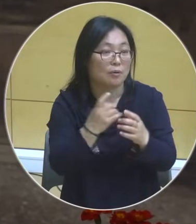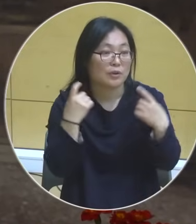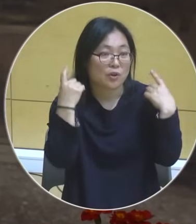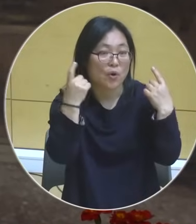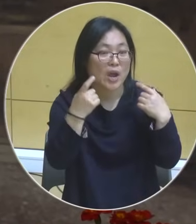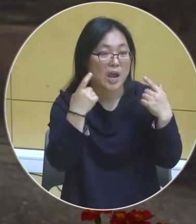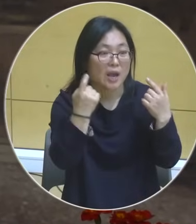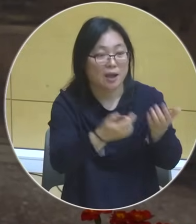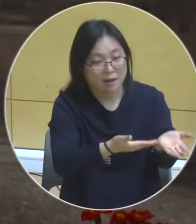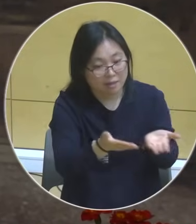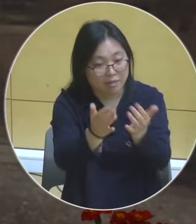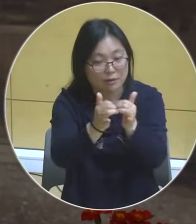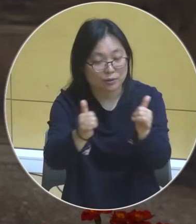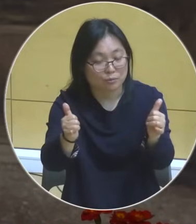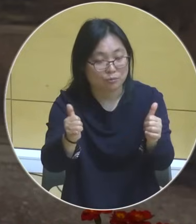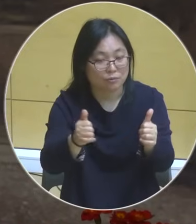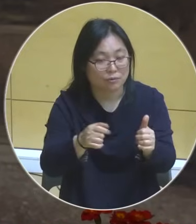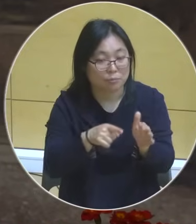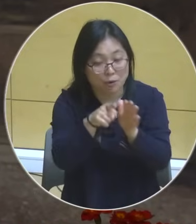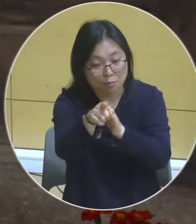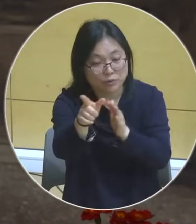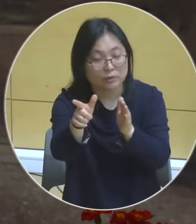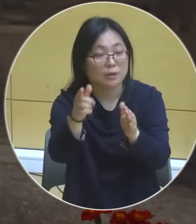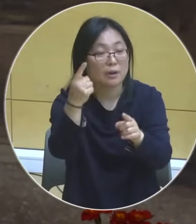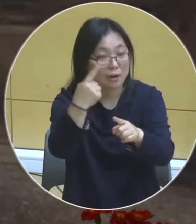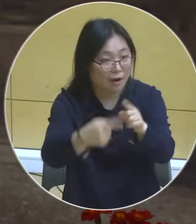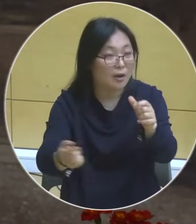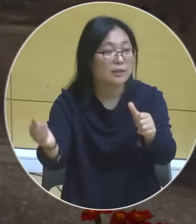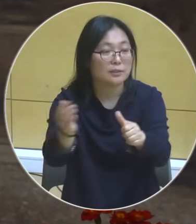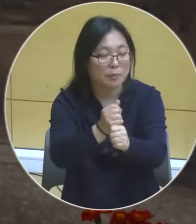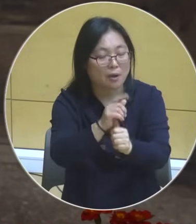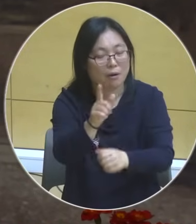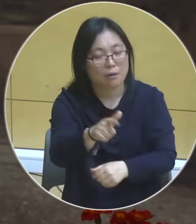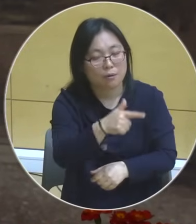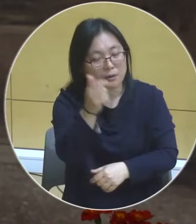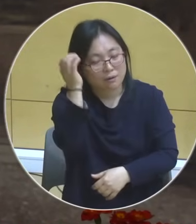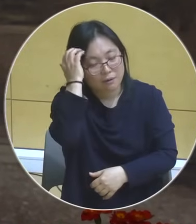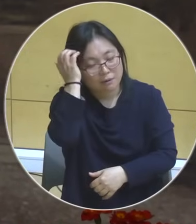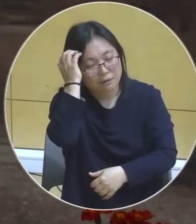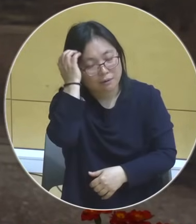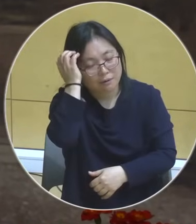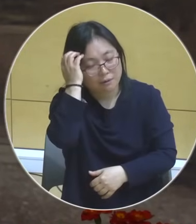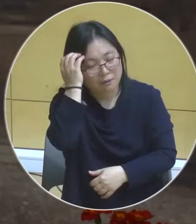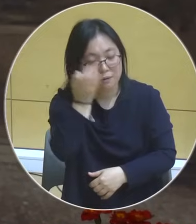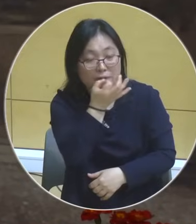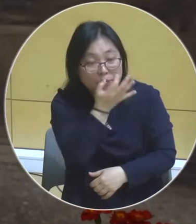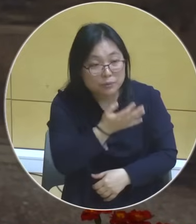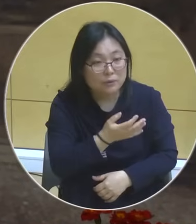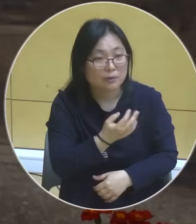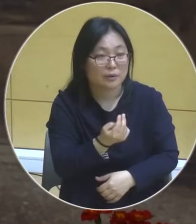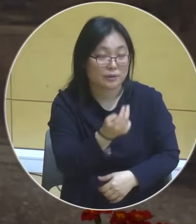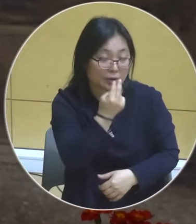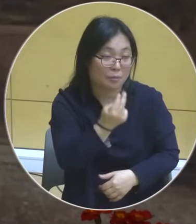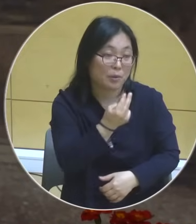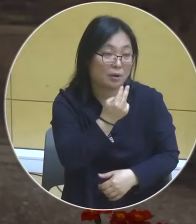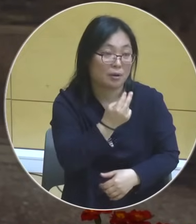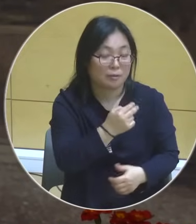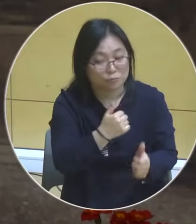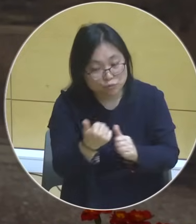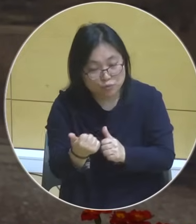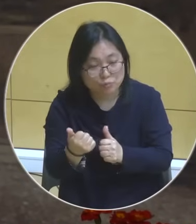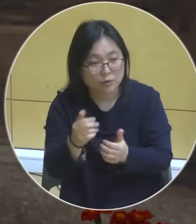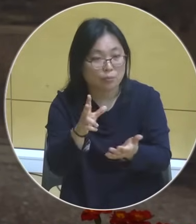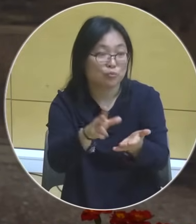방문했다가 그는 잡힌 것입니다. 그에게는 하루하루가 고통의 시간이었습니다. 생존의 문제였습니다.